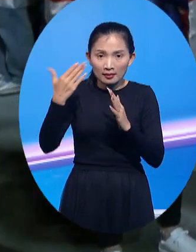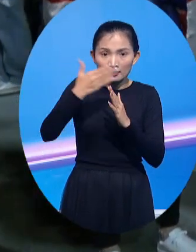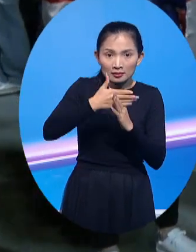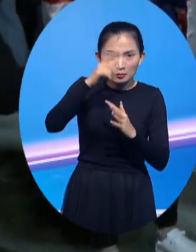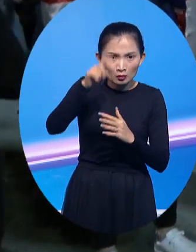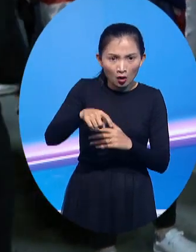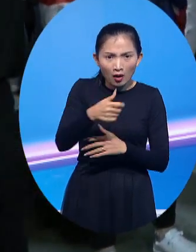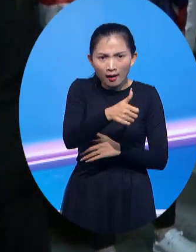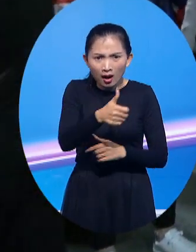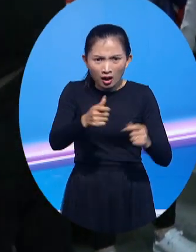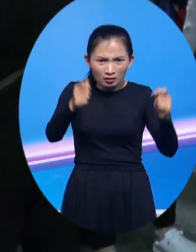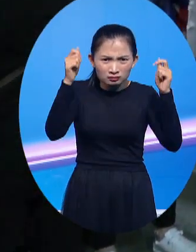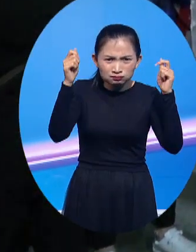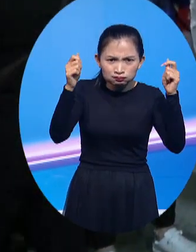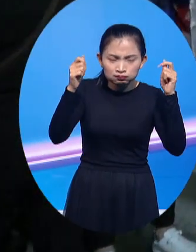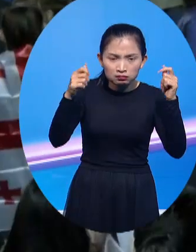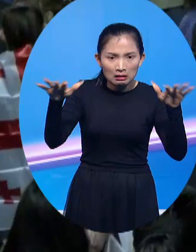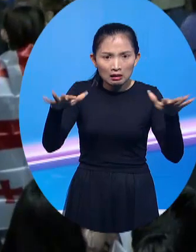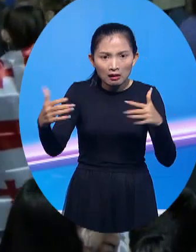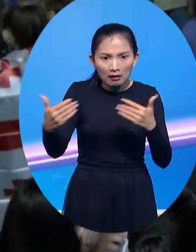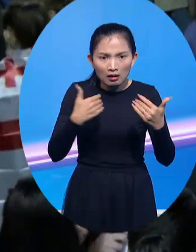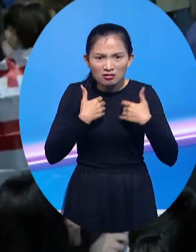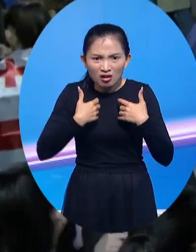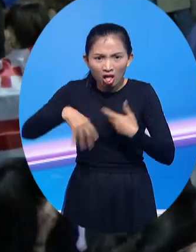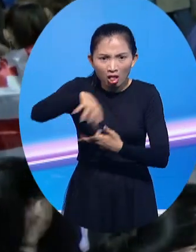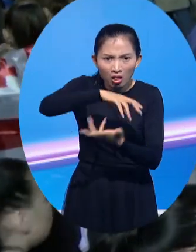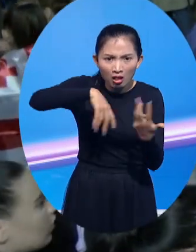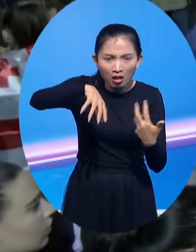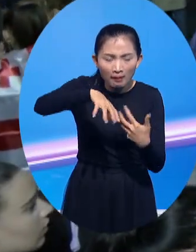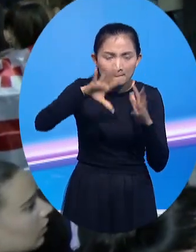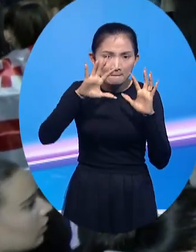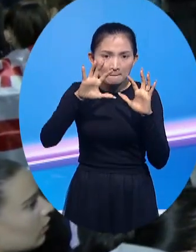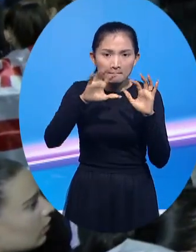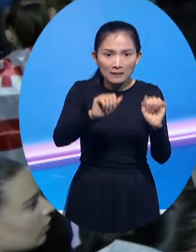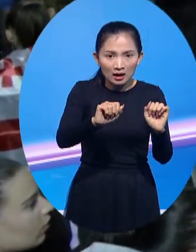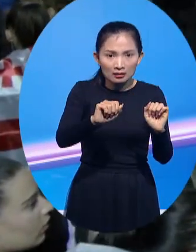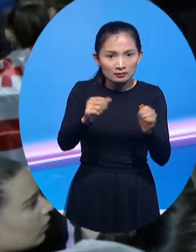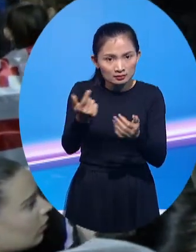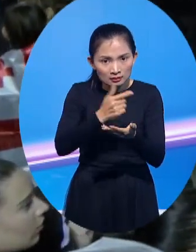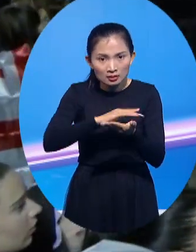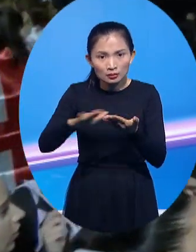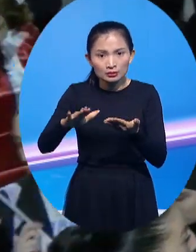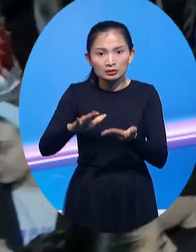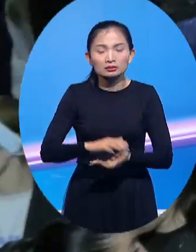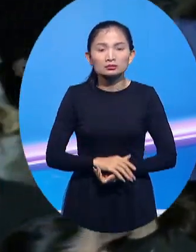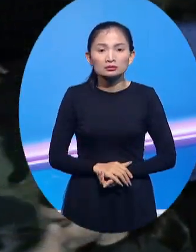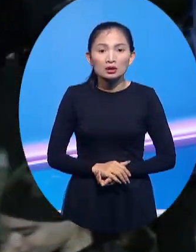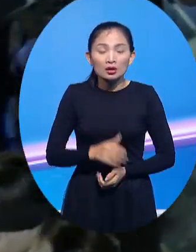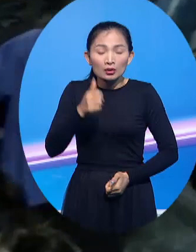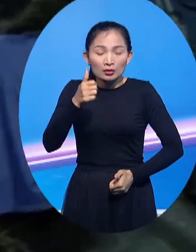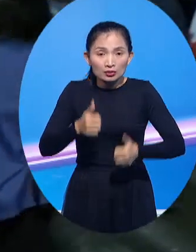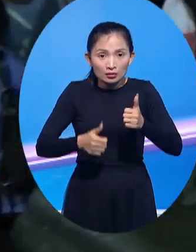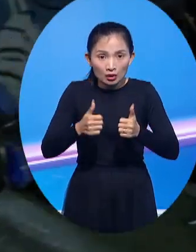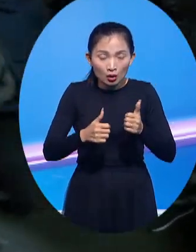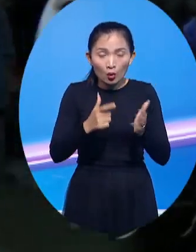biểu tình Nếu họ gây ra bảo loạn những người biểu tình cho rằng dự luật này Nếu được thông qua sẽ gắn kết nước này chặt chẽ hơn với Nga